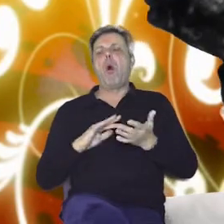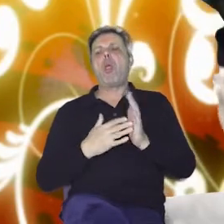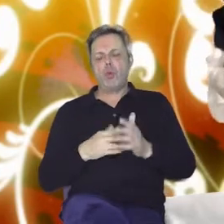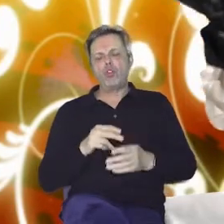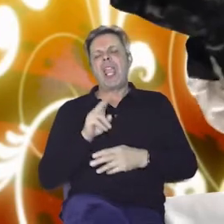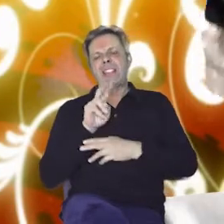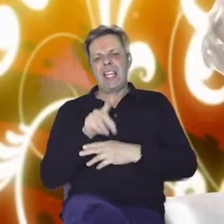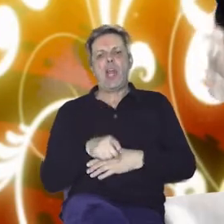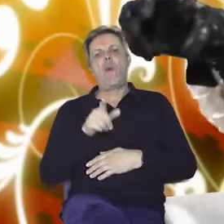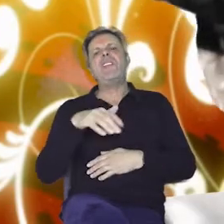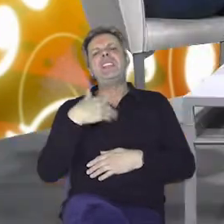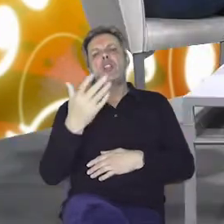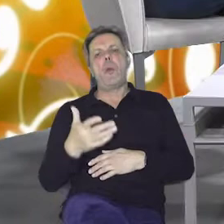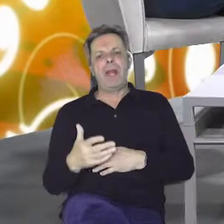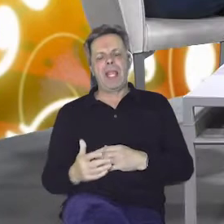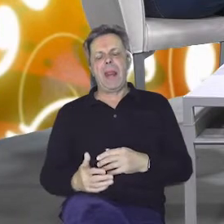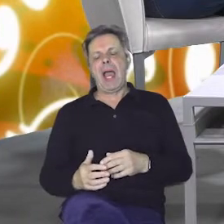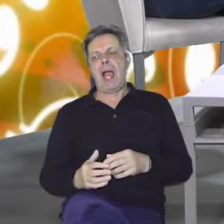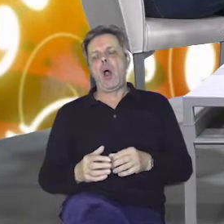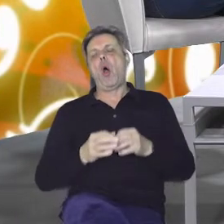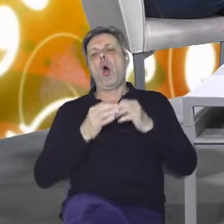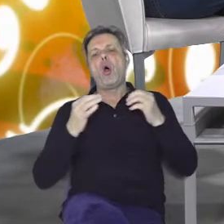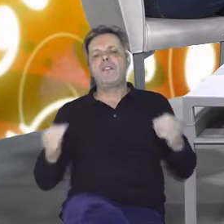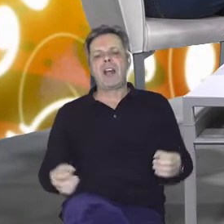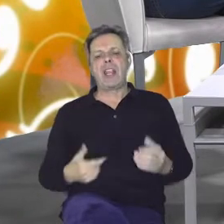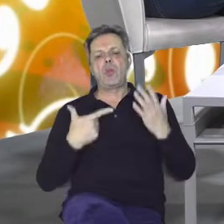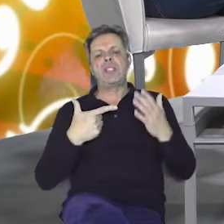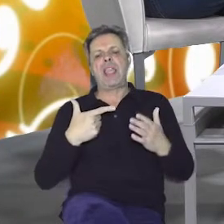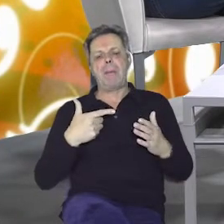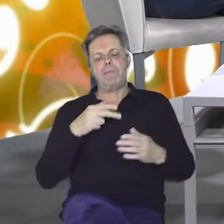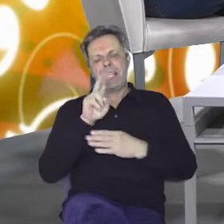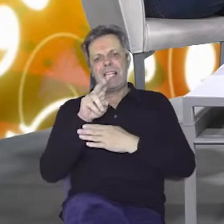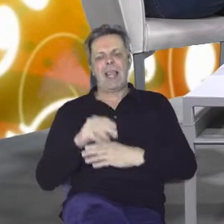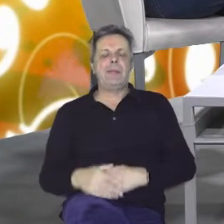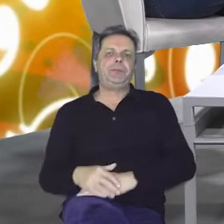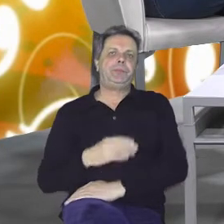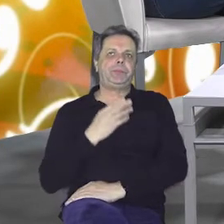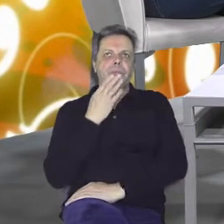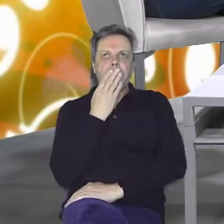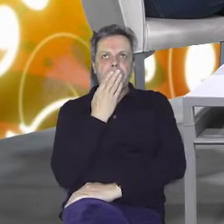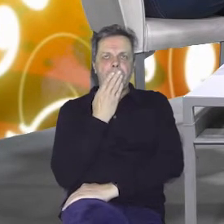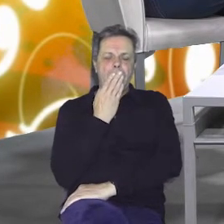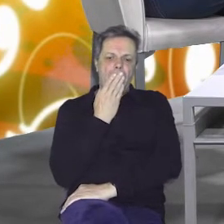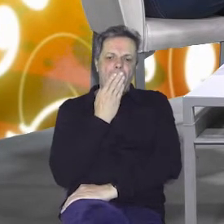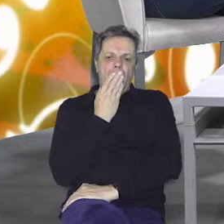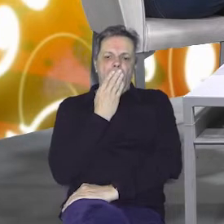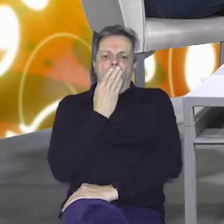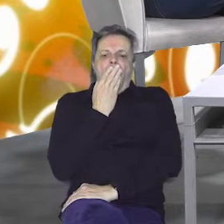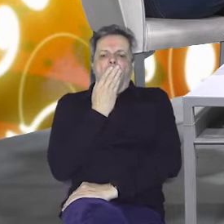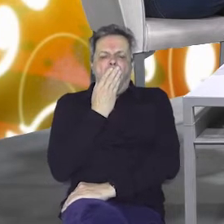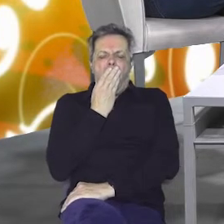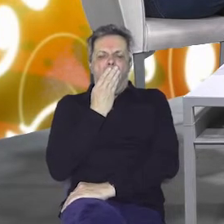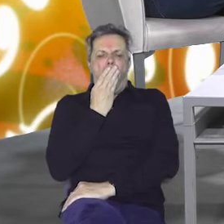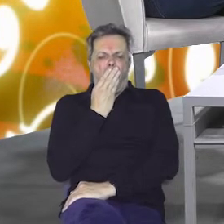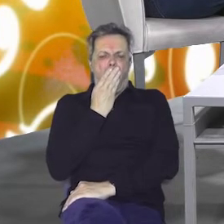na otvaranju palijativnog centra 7 njegove slika, slike. Jel da? Njegovih prekrasnih, i danas mi govori ljudi. Cepamet. A?